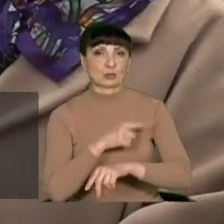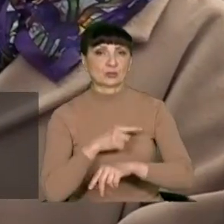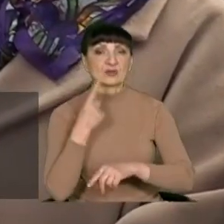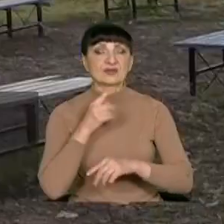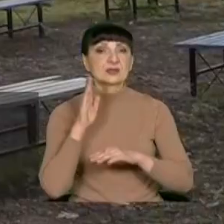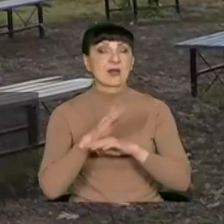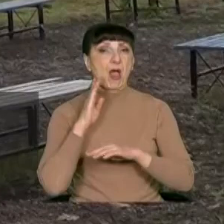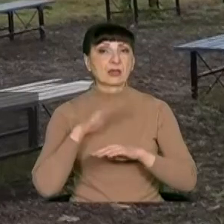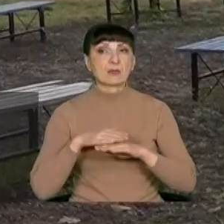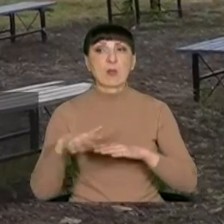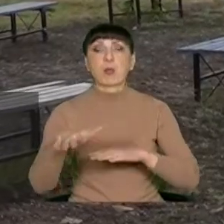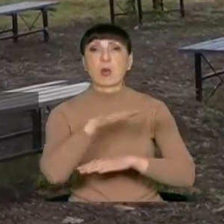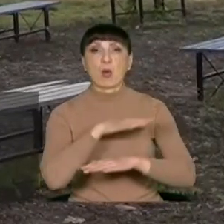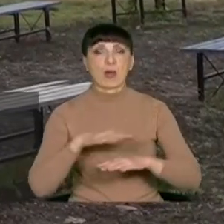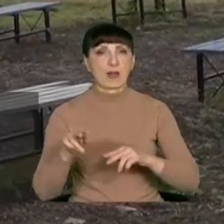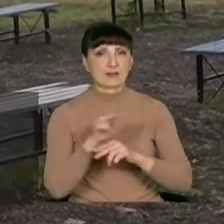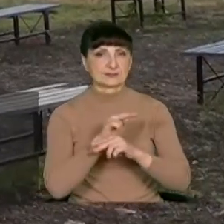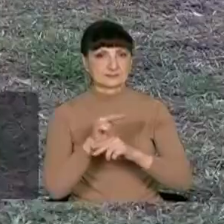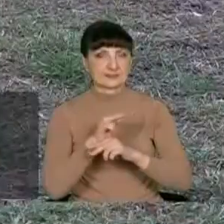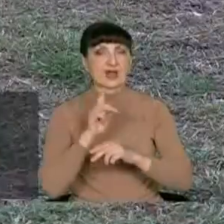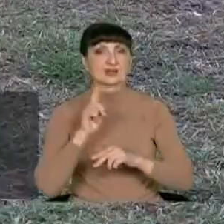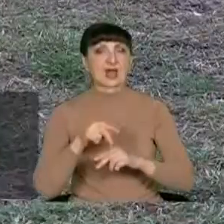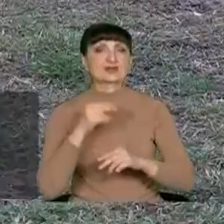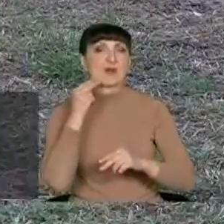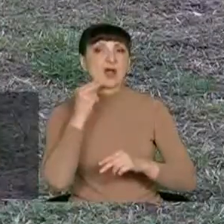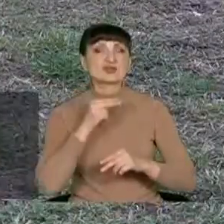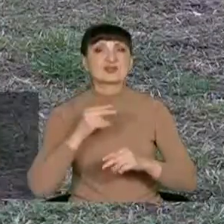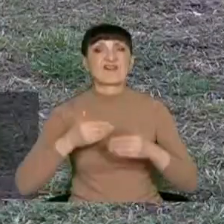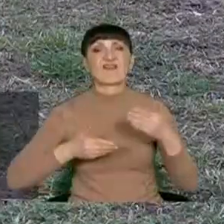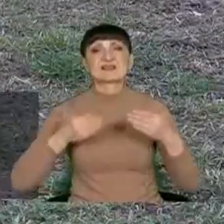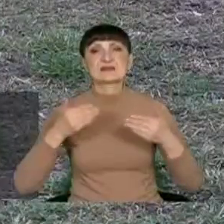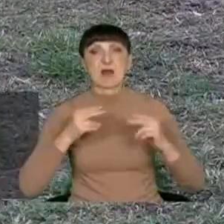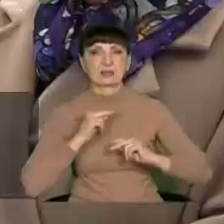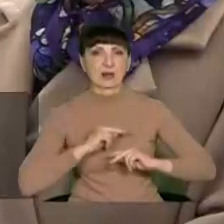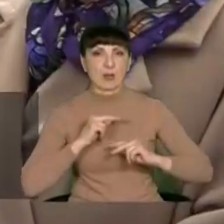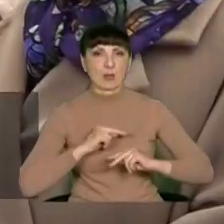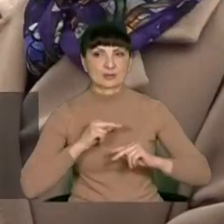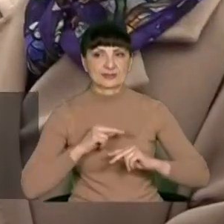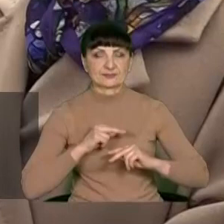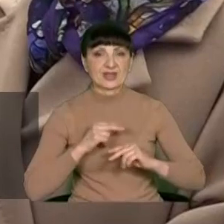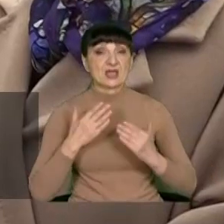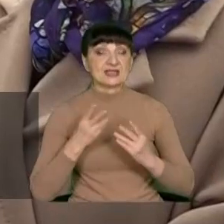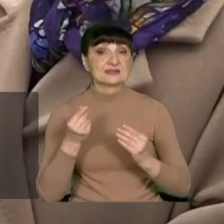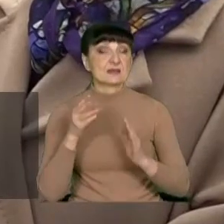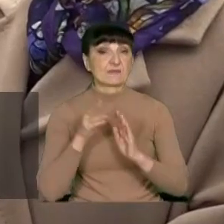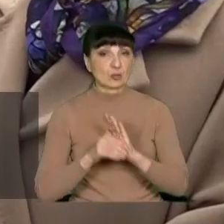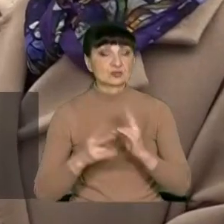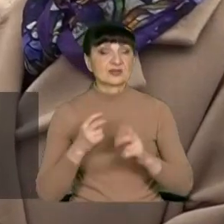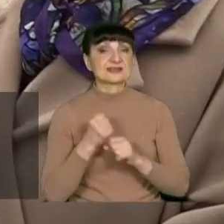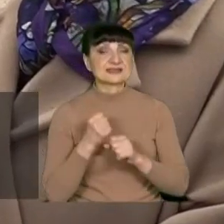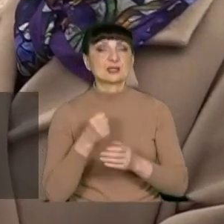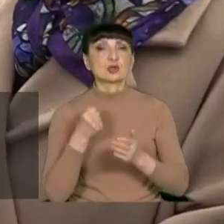привести в порядок поле на стадионе «Авиатор», а также провести качественные фасадные работы здания ФОК. Если вложим деньги, то надо сделать это до